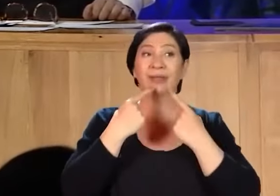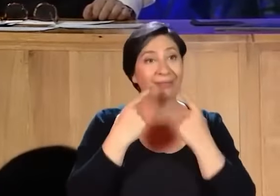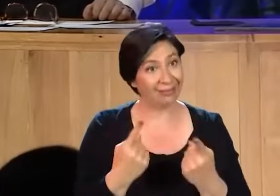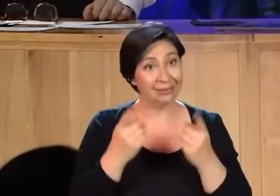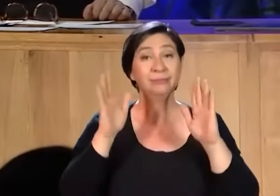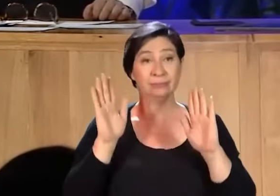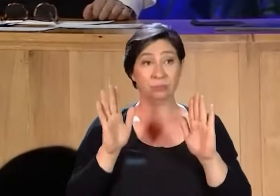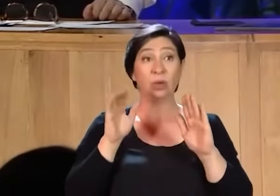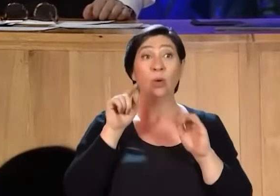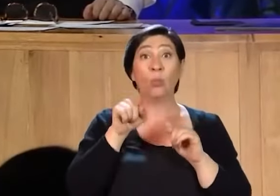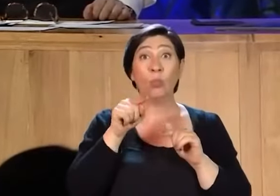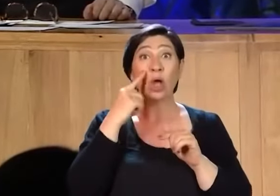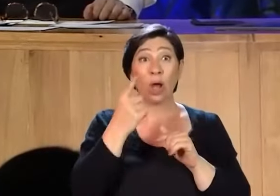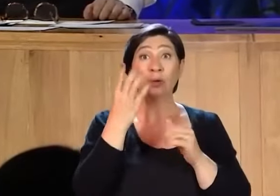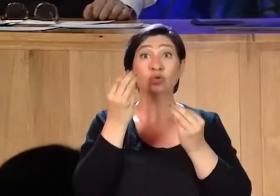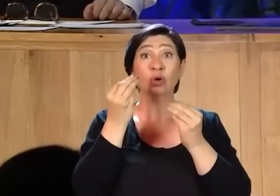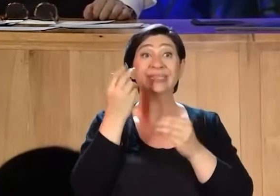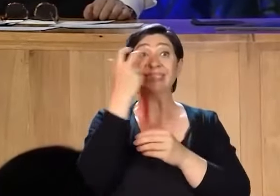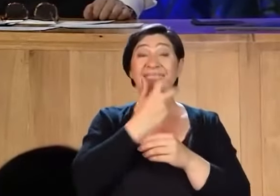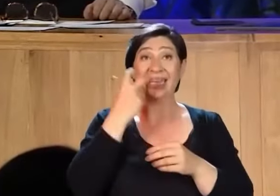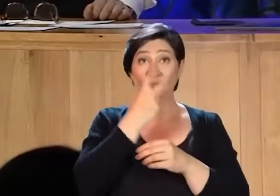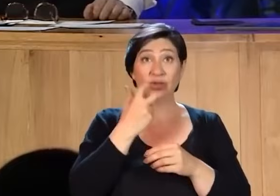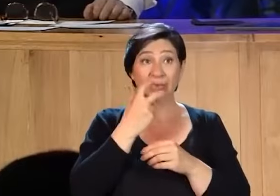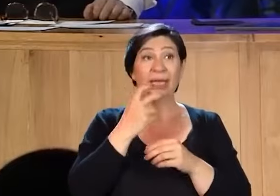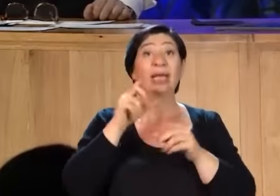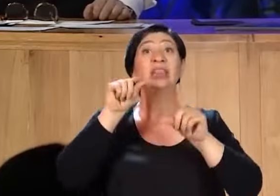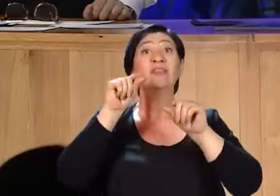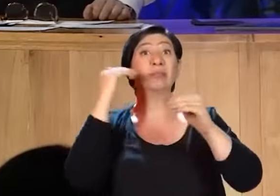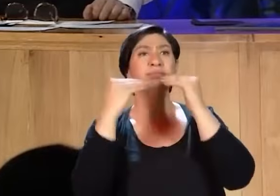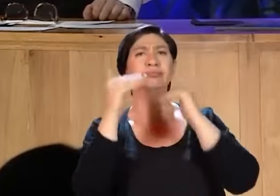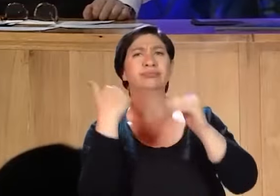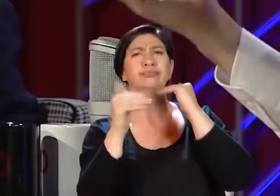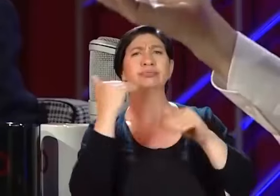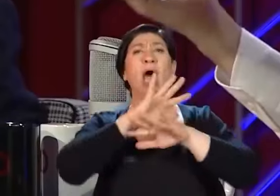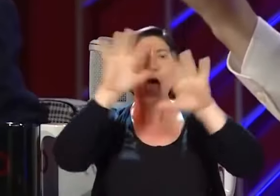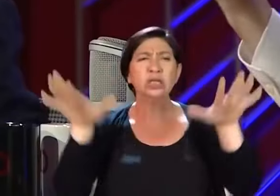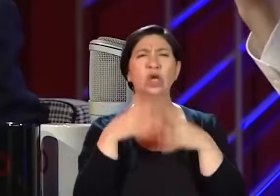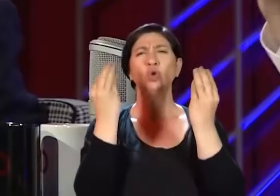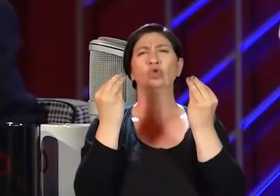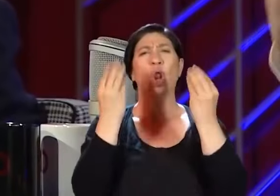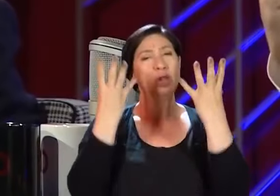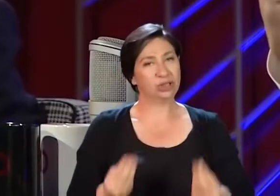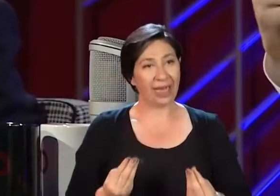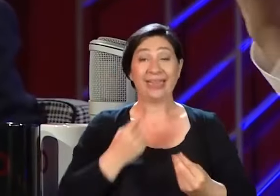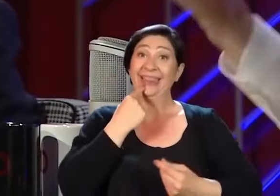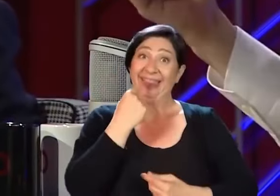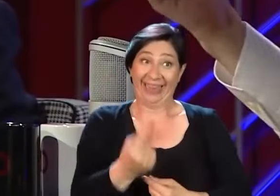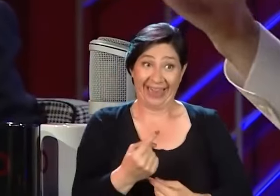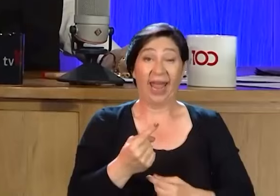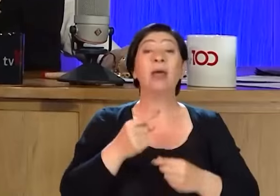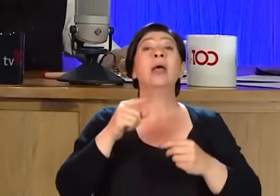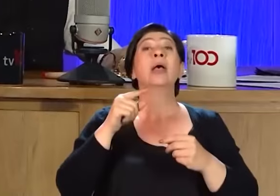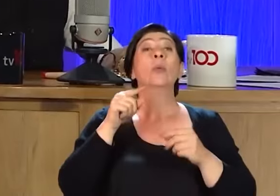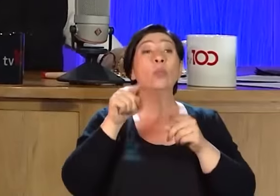Bunun üzerine birçok sanatçı tweetler attılar. Her şey çok güzel olacak dediler. Bunun için